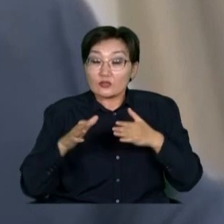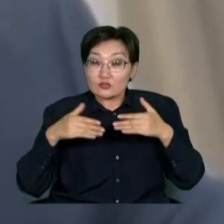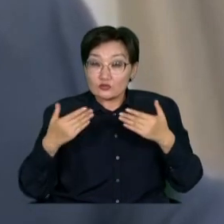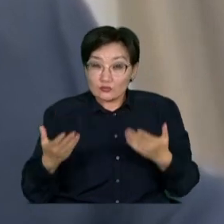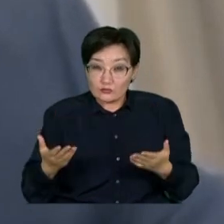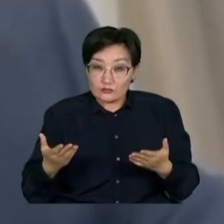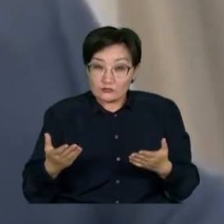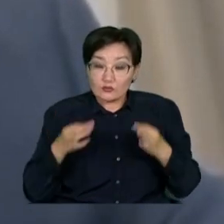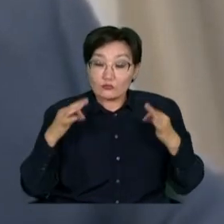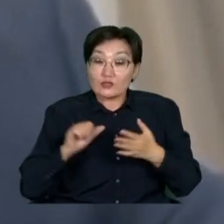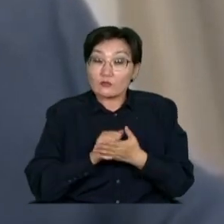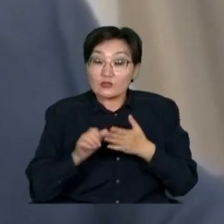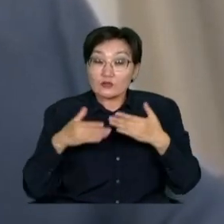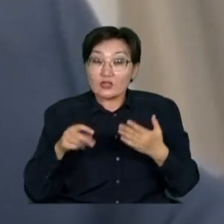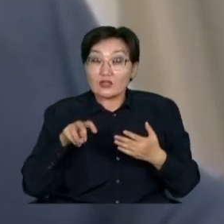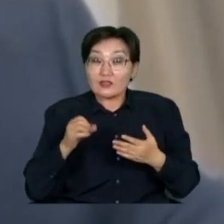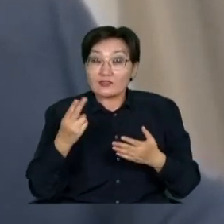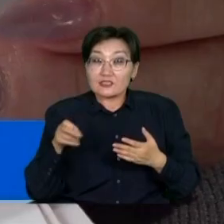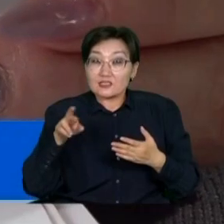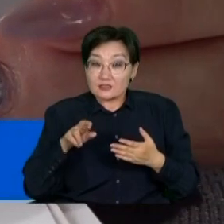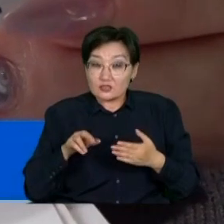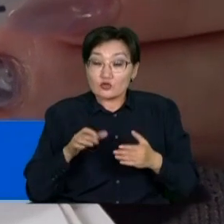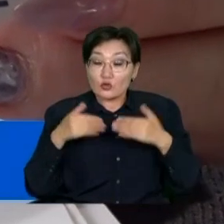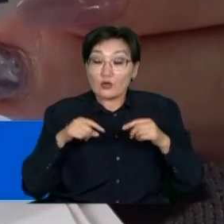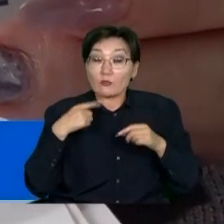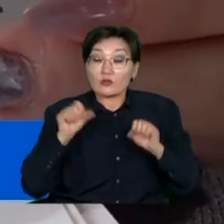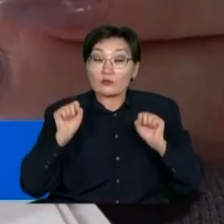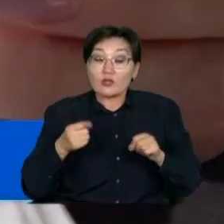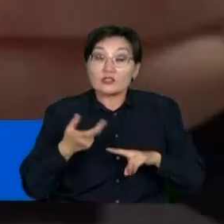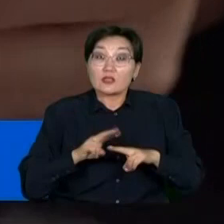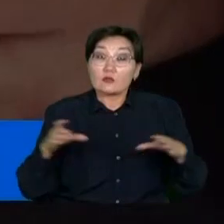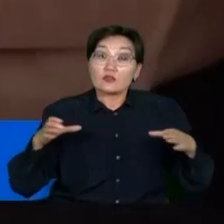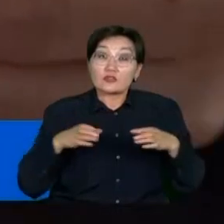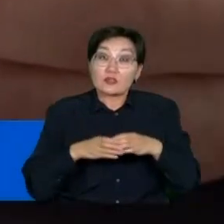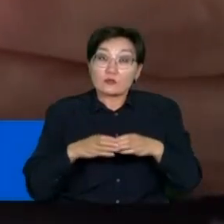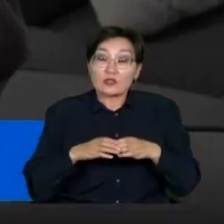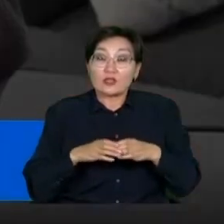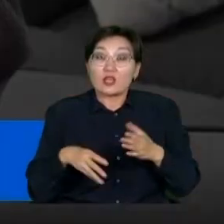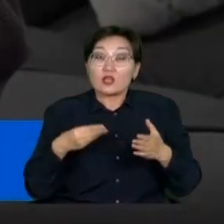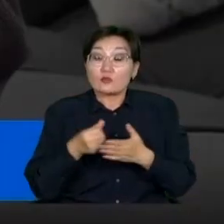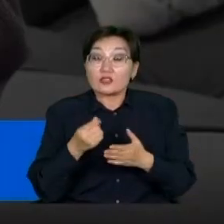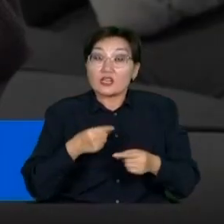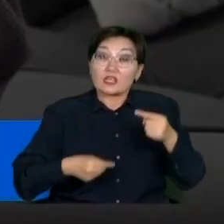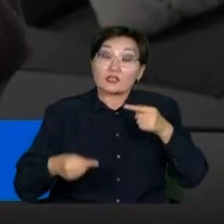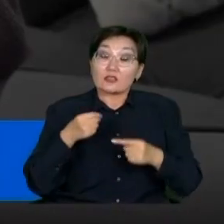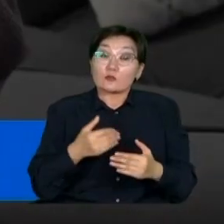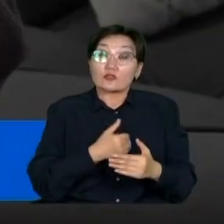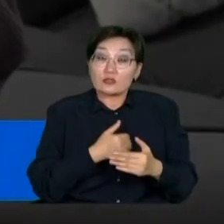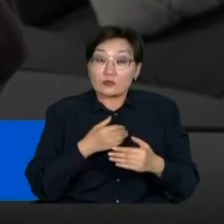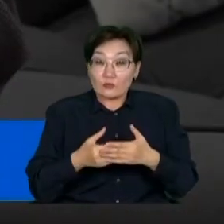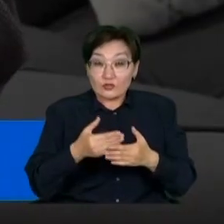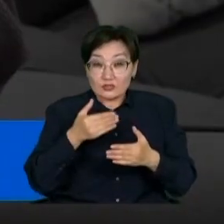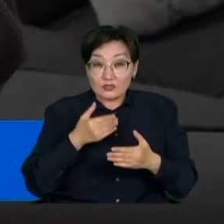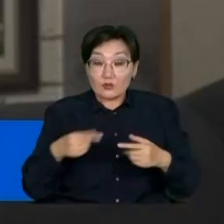Сондықтан оған енді лицензия жоқ деп айтуға болады. Арызданушылар аталған компанияға төлеген ақшамызды қайтарып алсақ дейді. Өйткені бұған